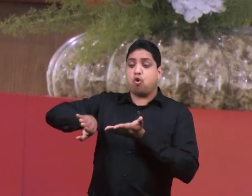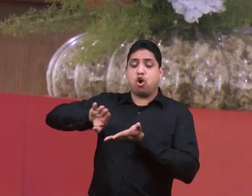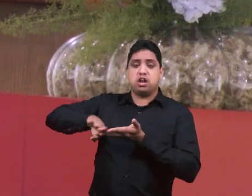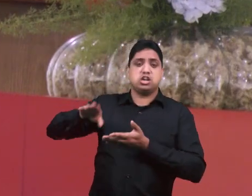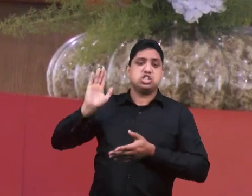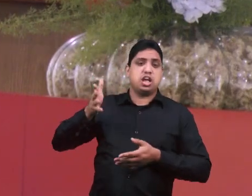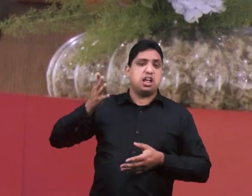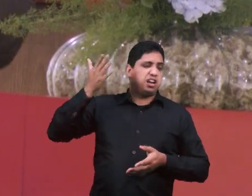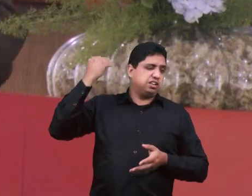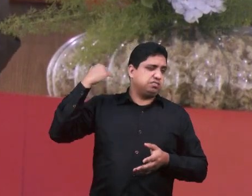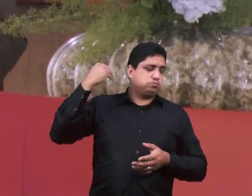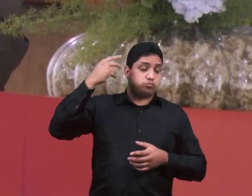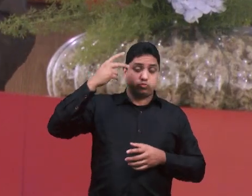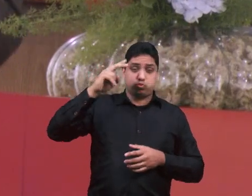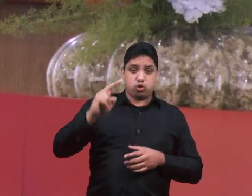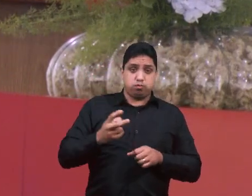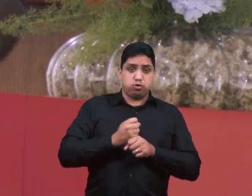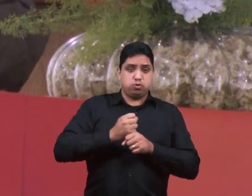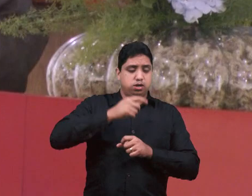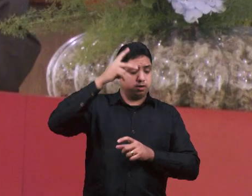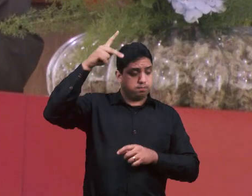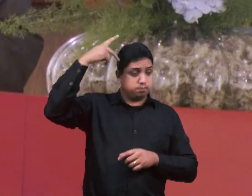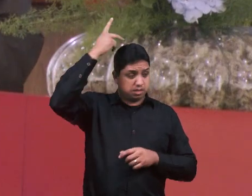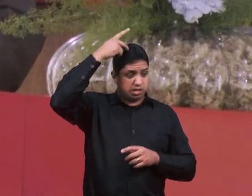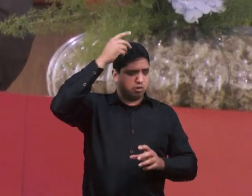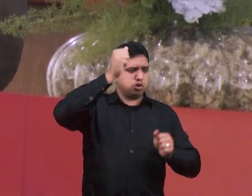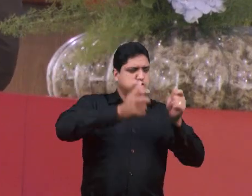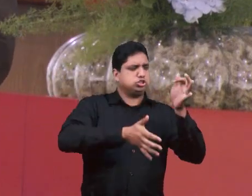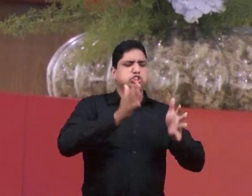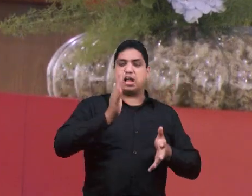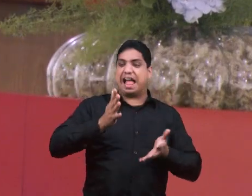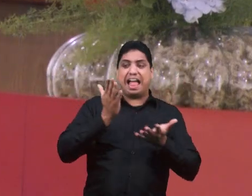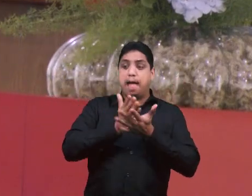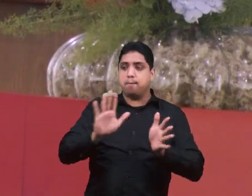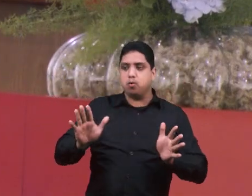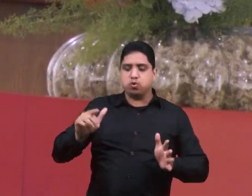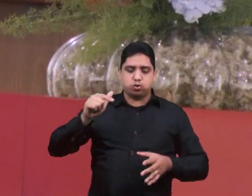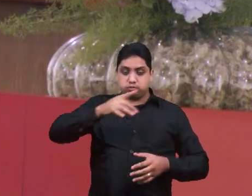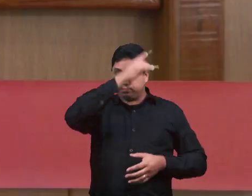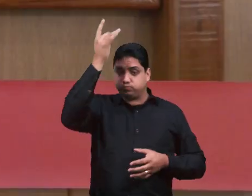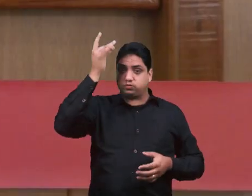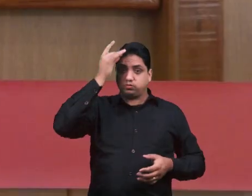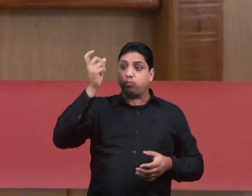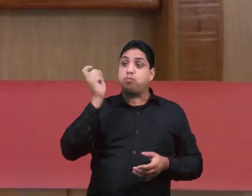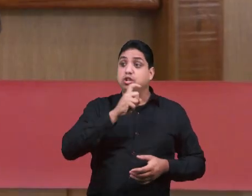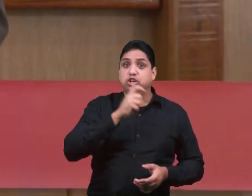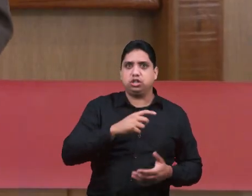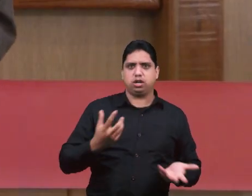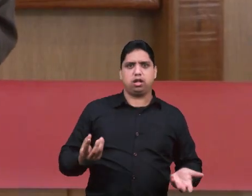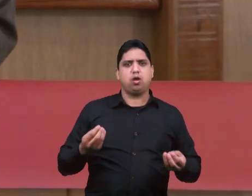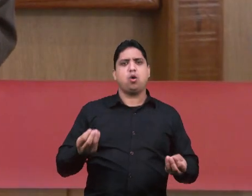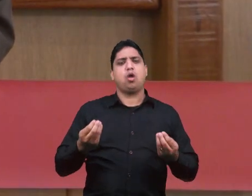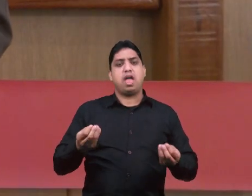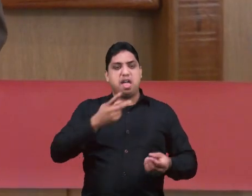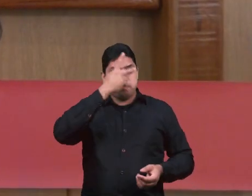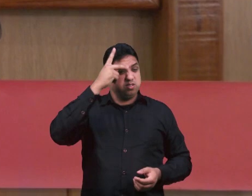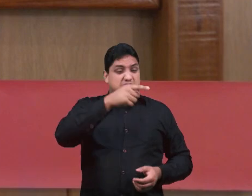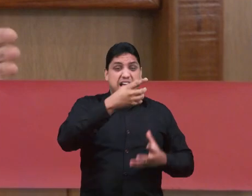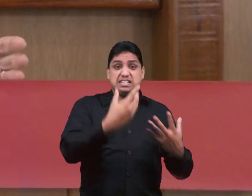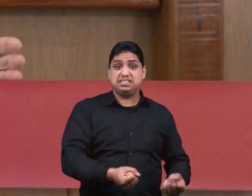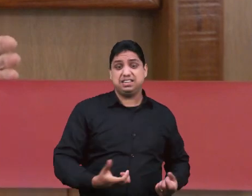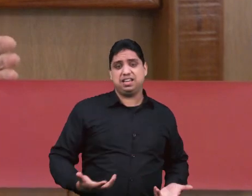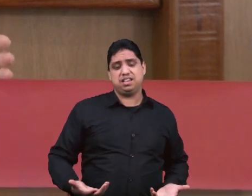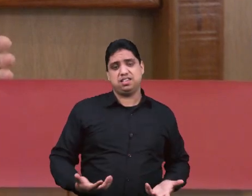2000 ans en arrière, des arguments. Et les personnes acceptent cela. Donc le sujet que nous avons apporté